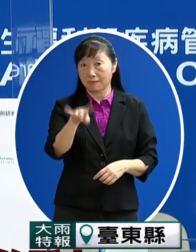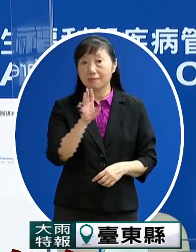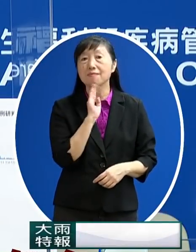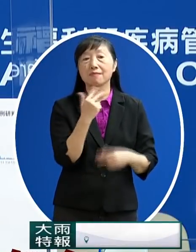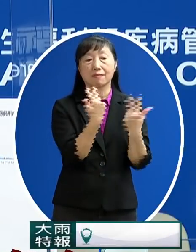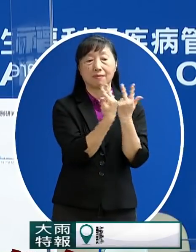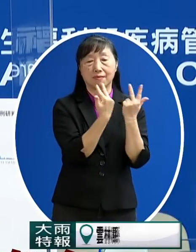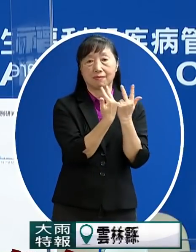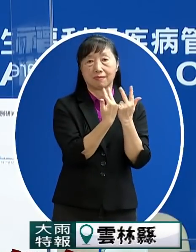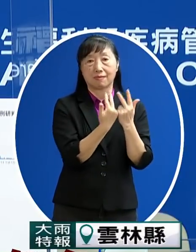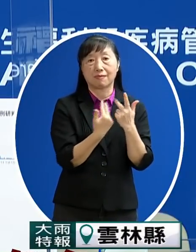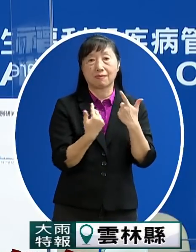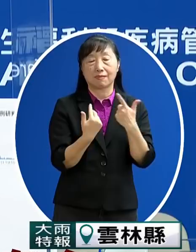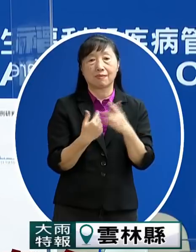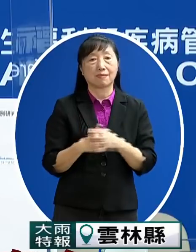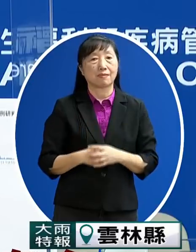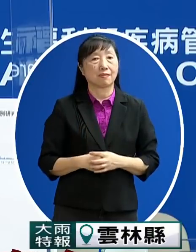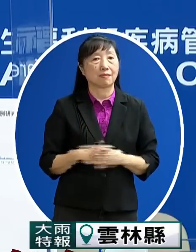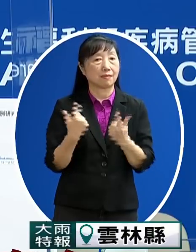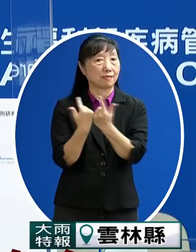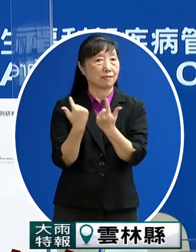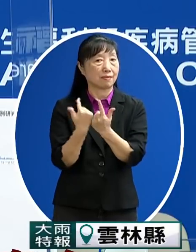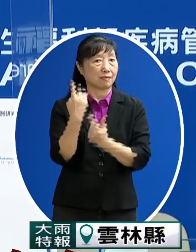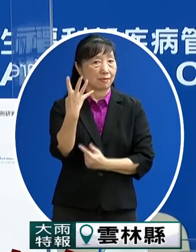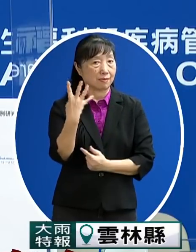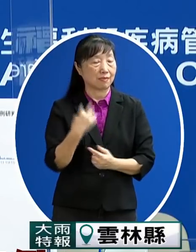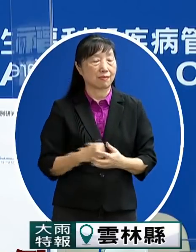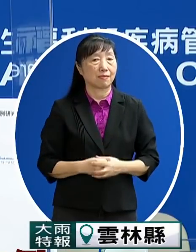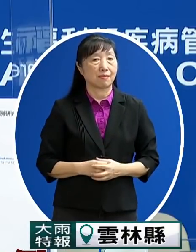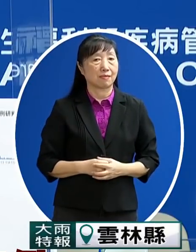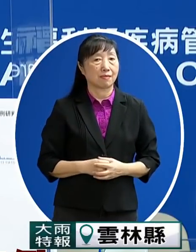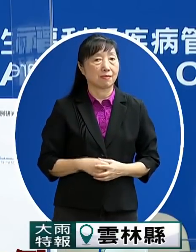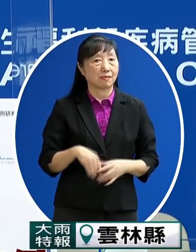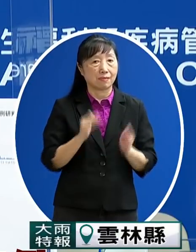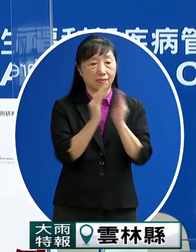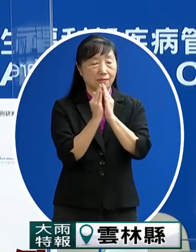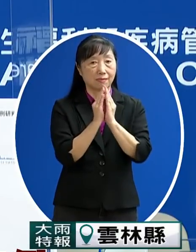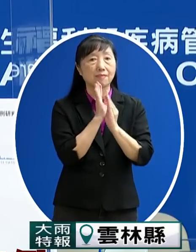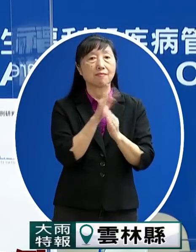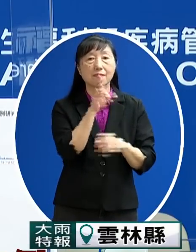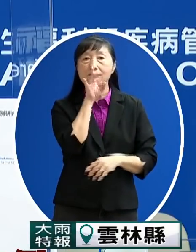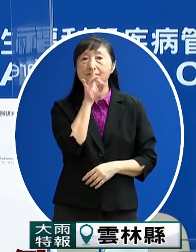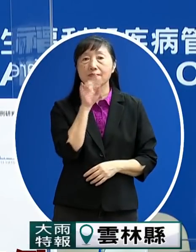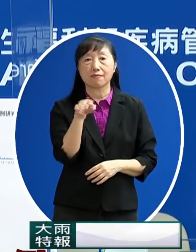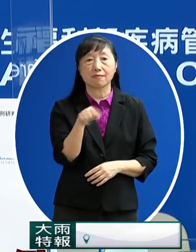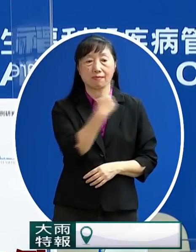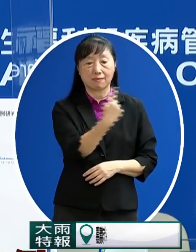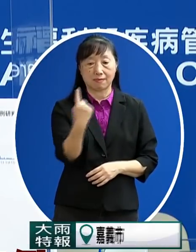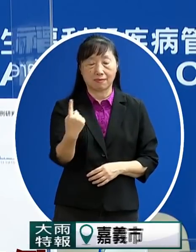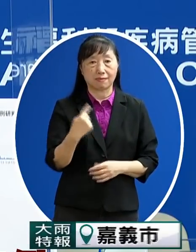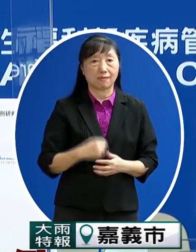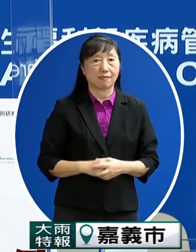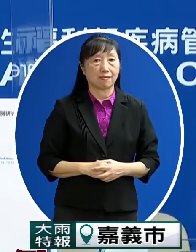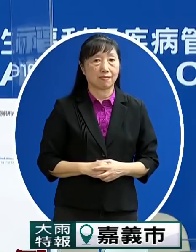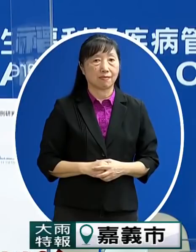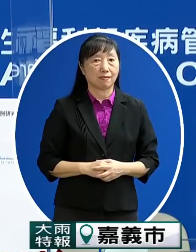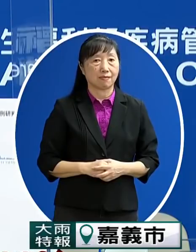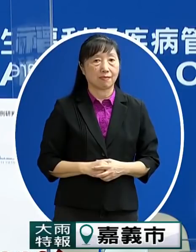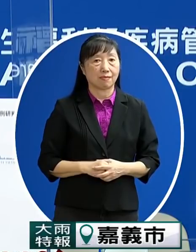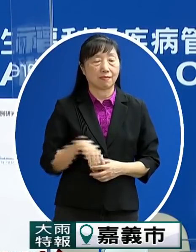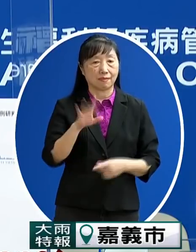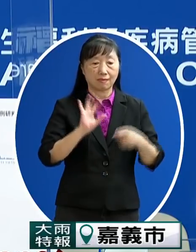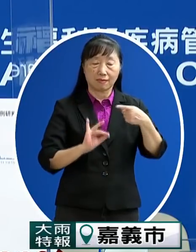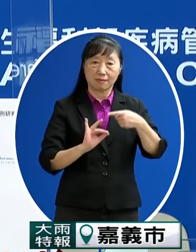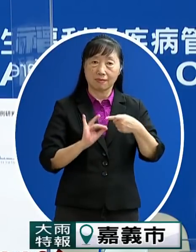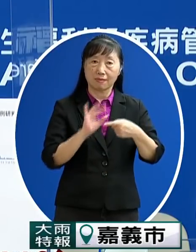新北市有6，那台北市有4名，那桃园市、台中市各1例，那结合百